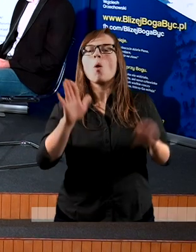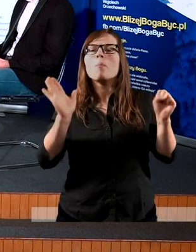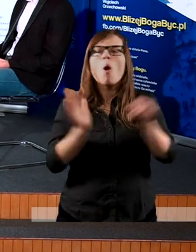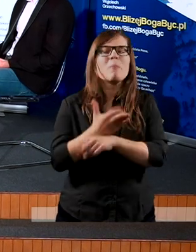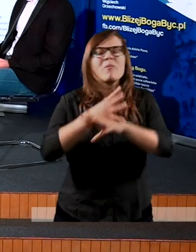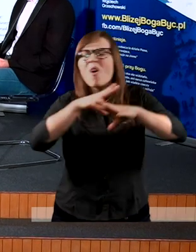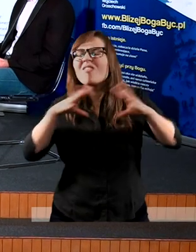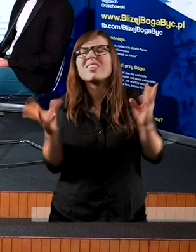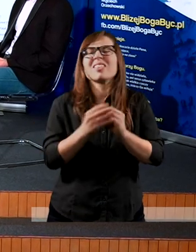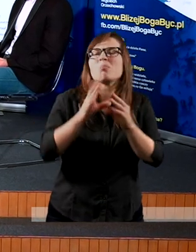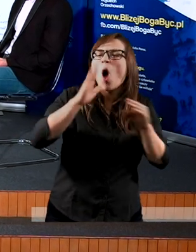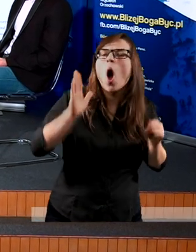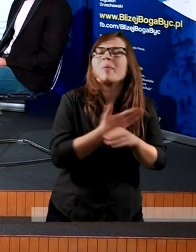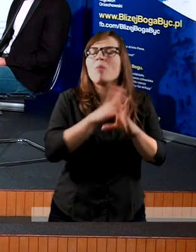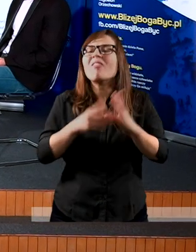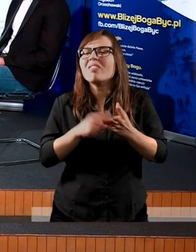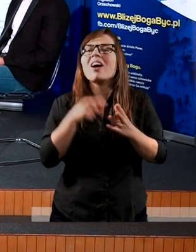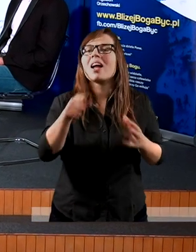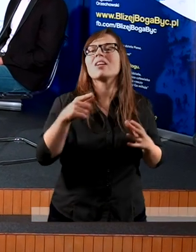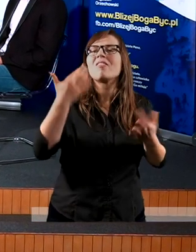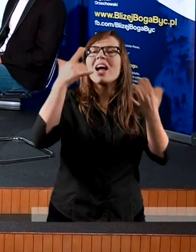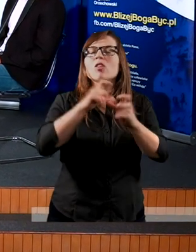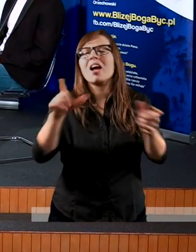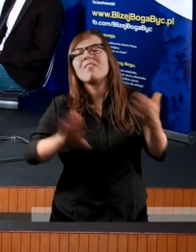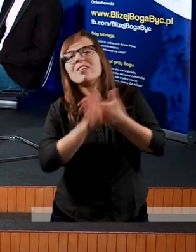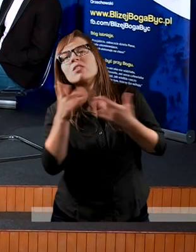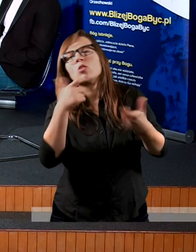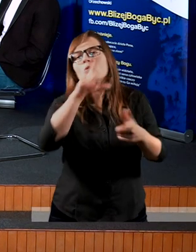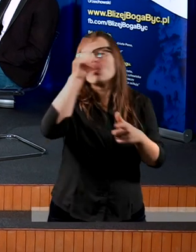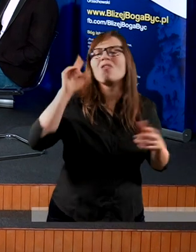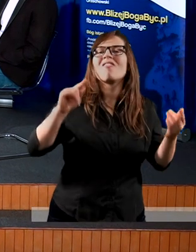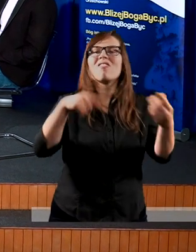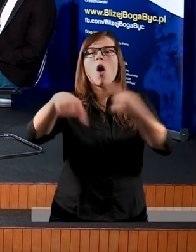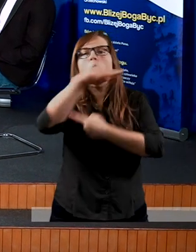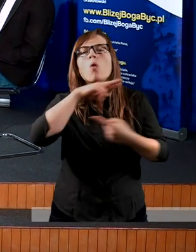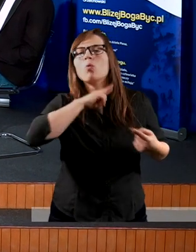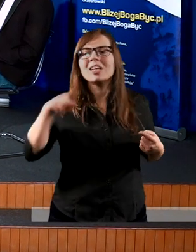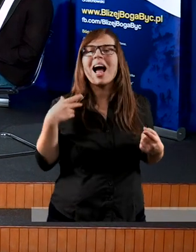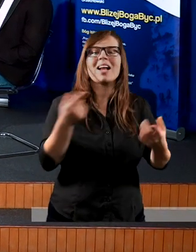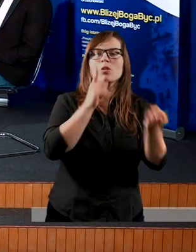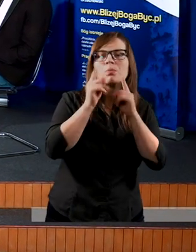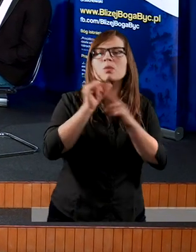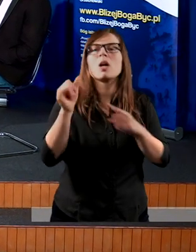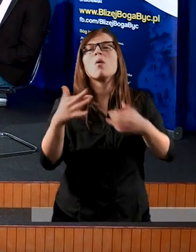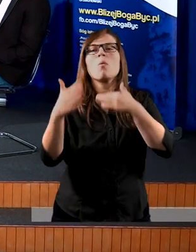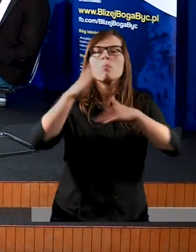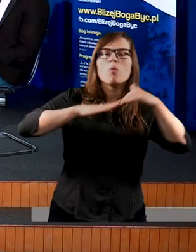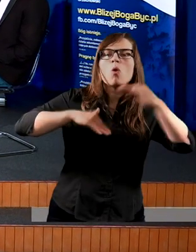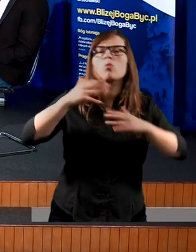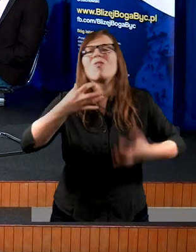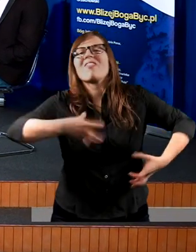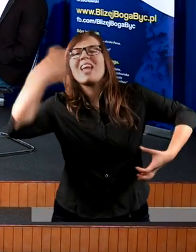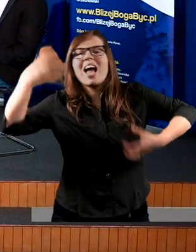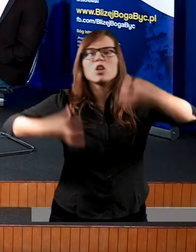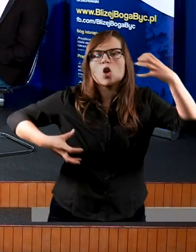Pomimo wszystko, właśnie pomimo wszystko. Żyjemy w czasach, kiedy obserwujemy ludzi wokół nas, budują